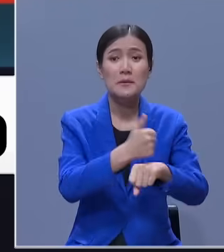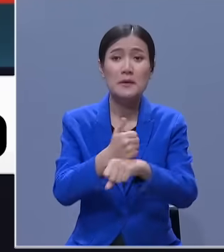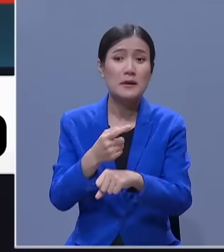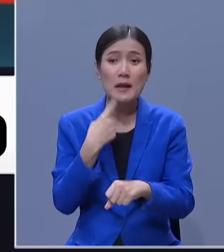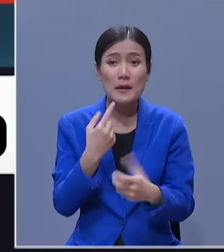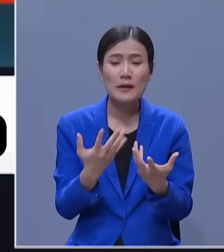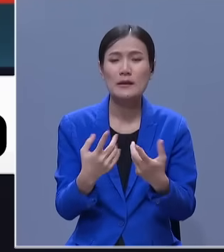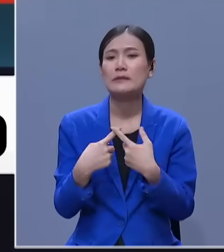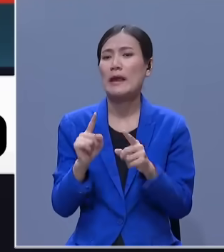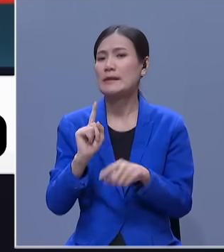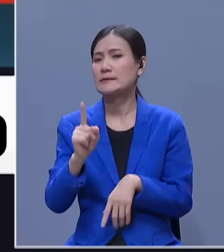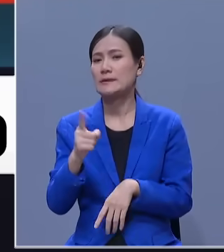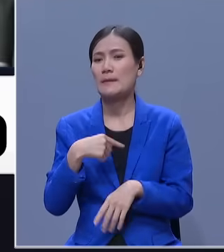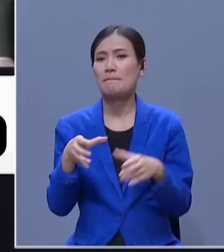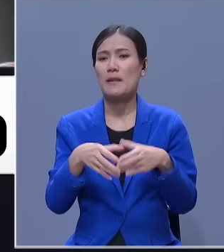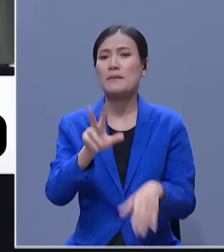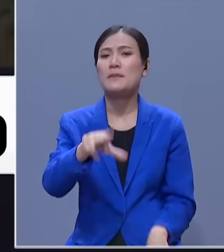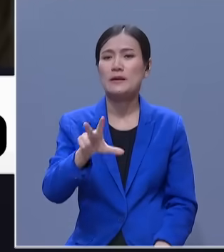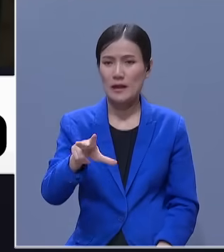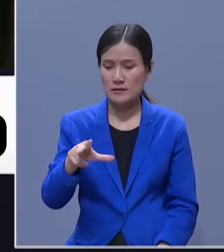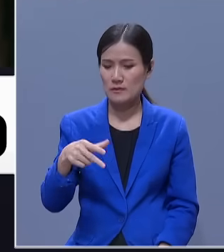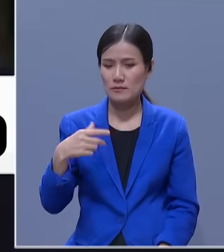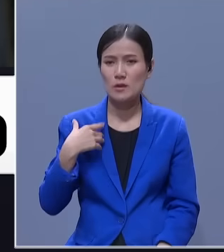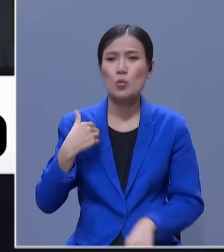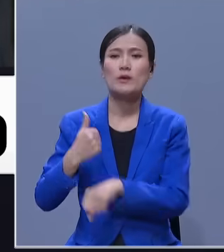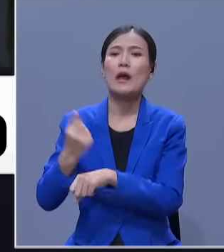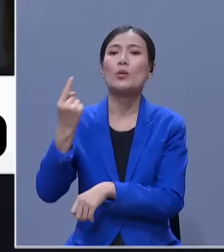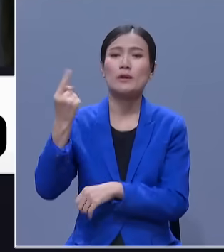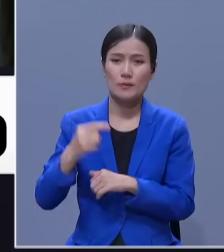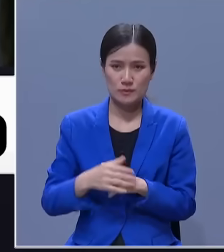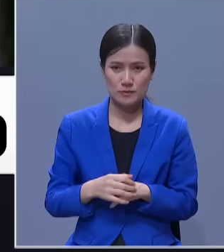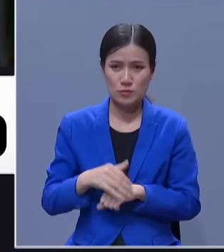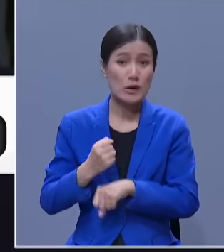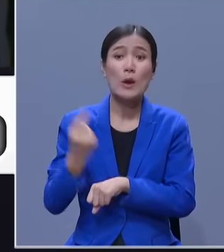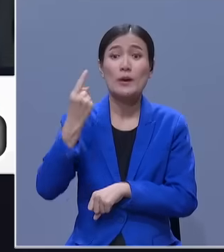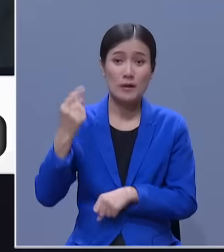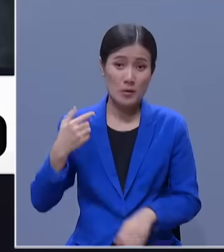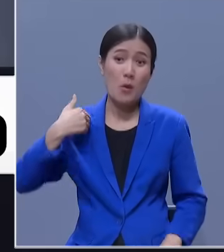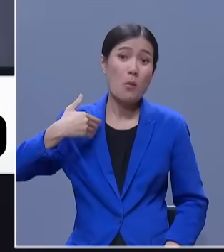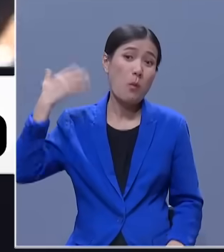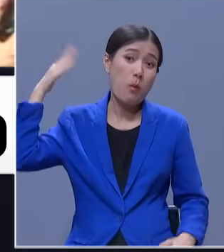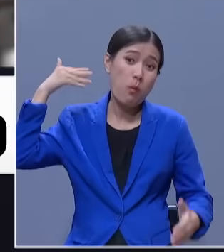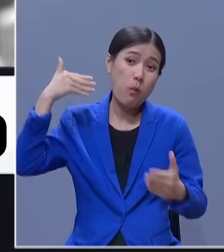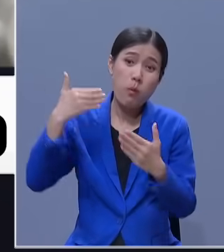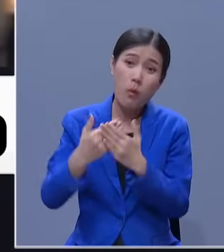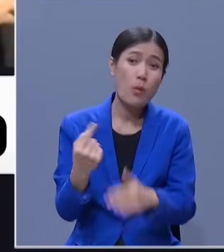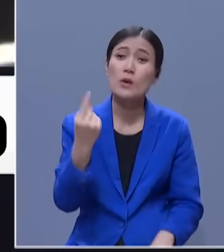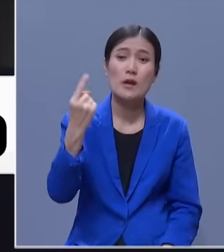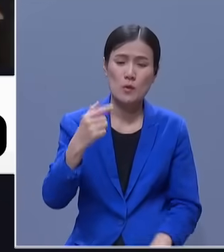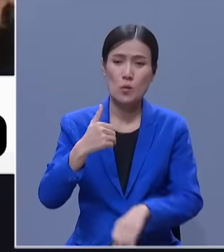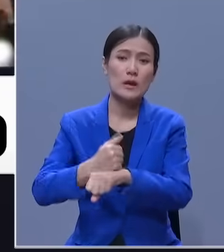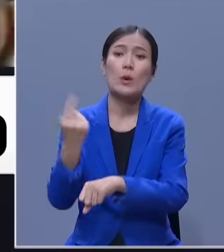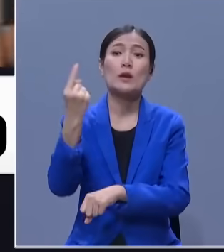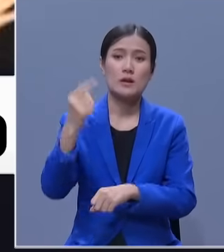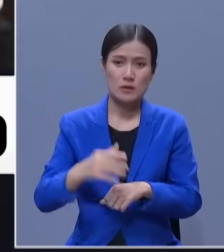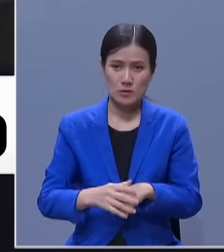าเพื่อไทยมีหัวหน้าพรรคคนเดียวมาตลอดก็คือคนที่อยู่ชั้น14ซึ่งถ้าต้องการอะไรก็ต้องการได้ตั้งแ